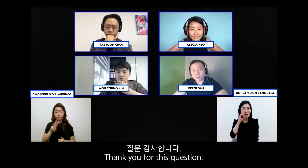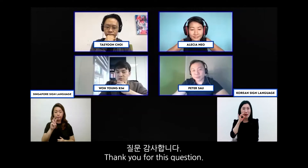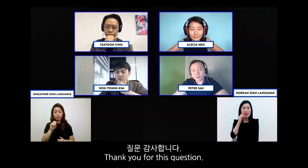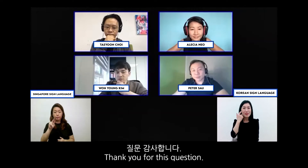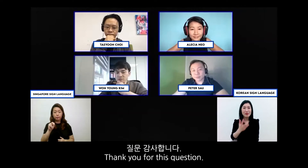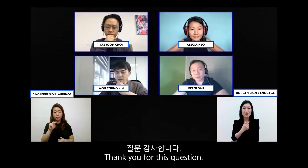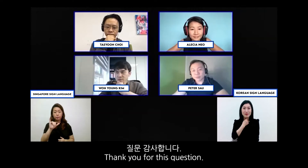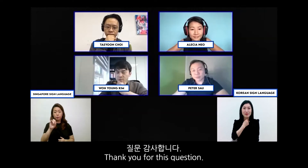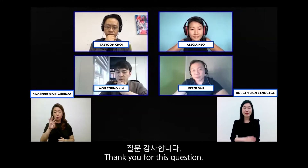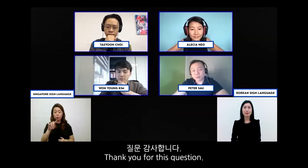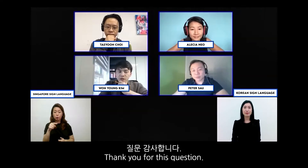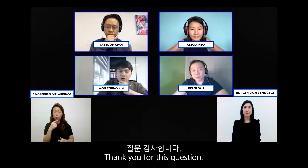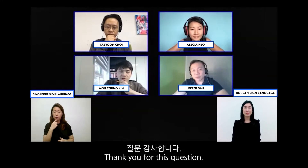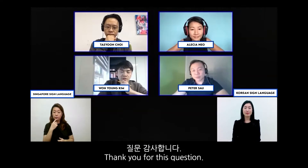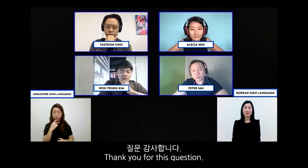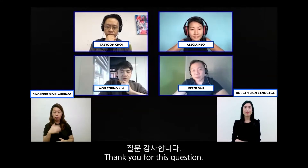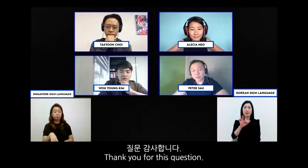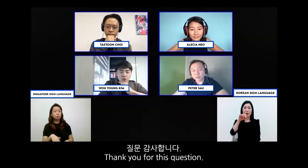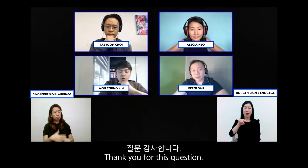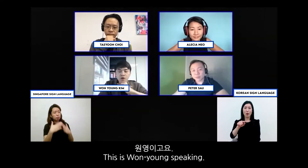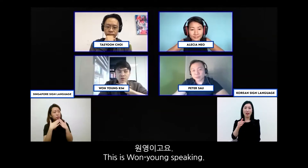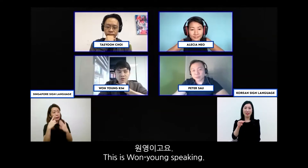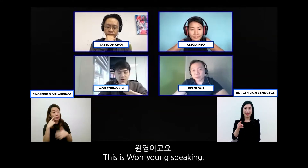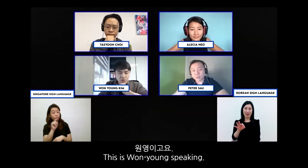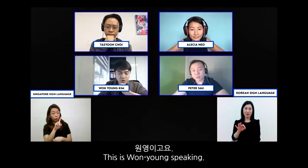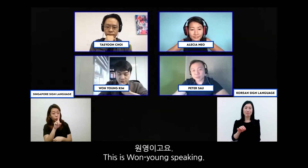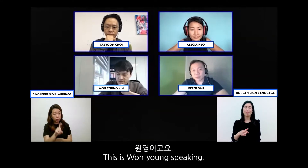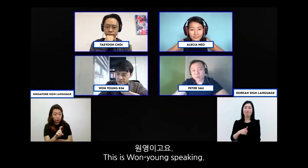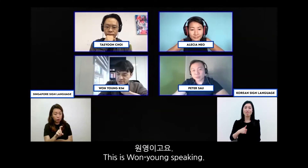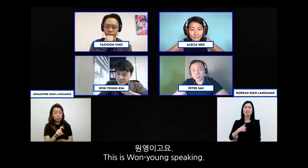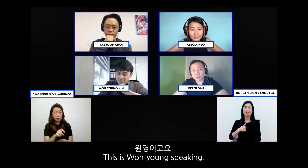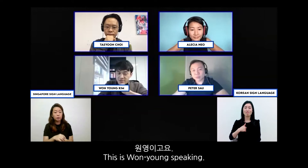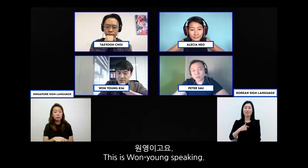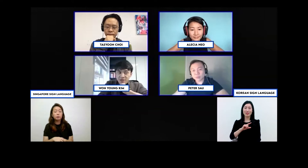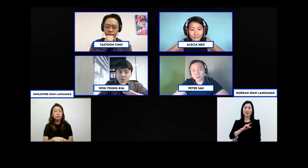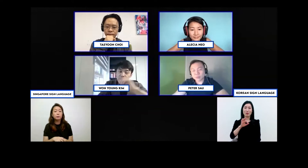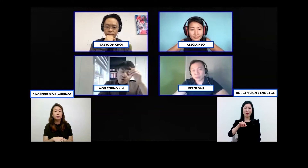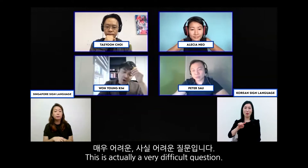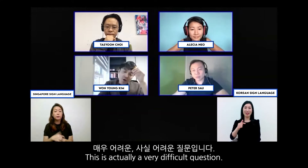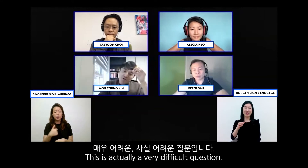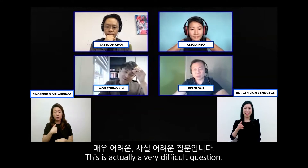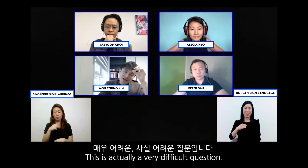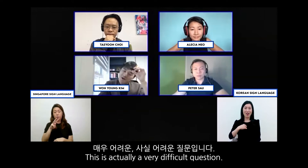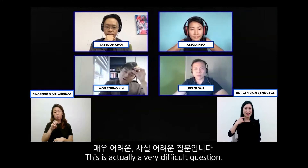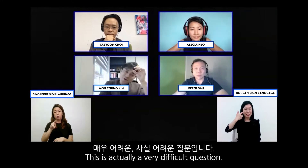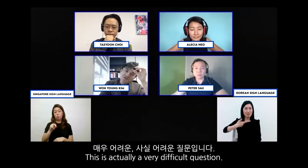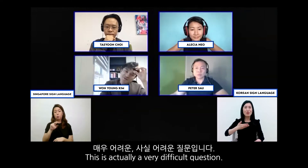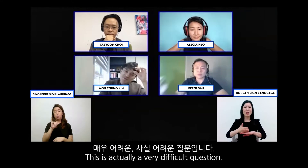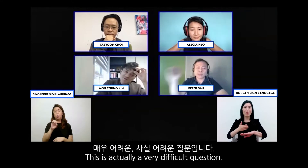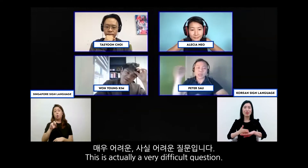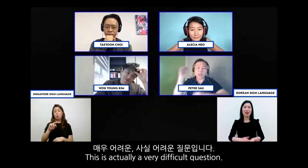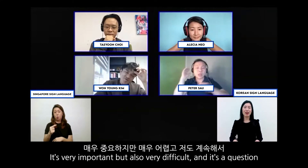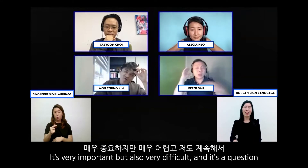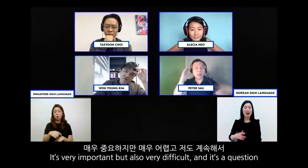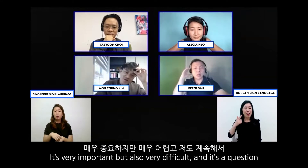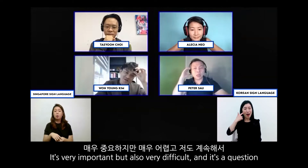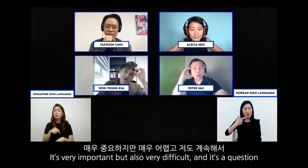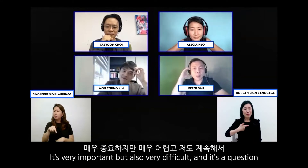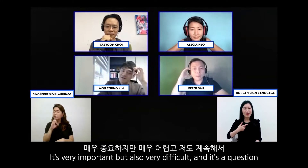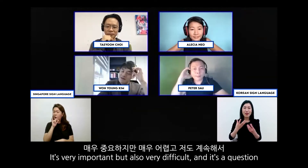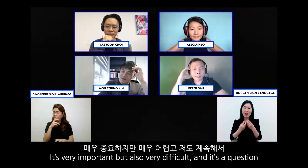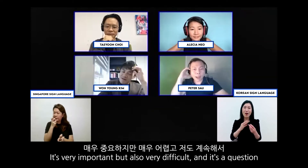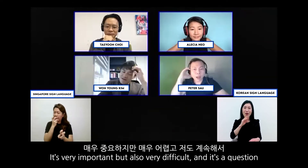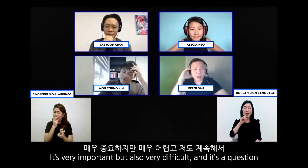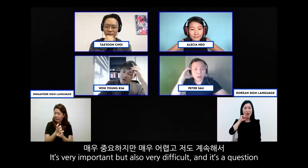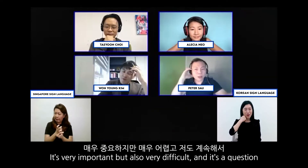네, 질문 감사합니다. 저 원영이고요. 사실 매우 어려운, 사실 어려운 질문입니다.